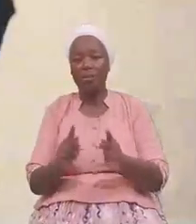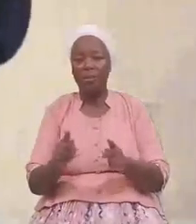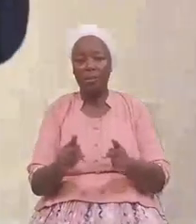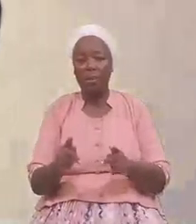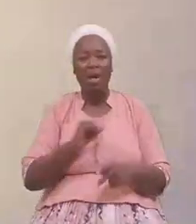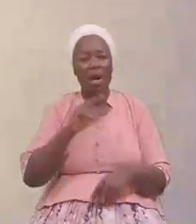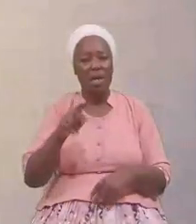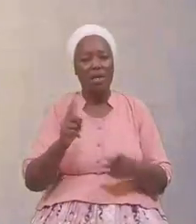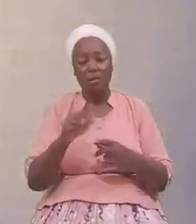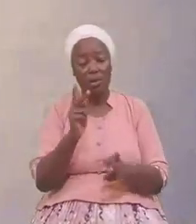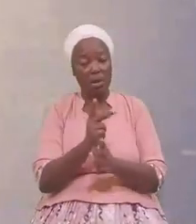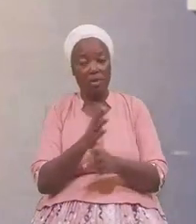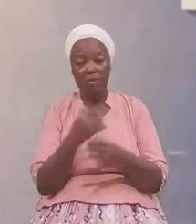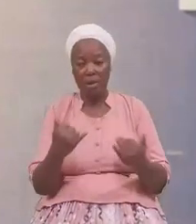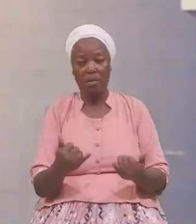attention maintenant.